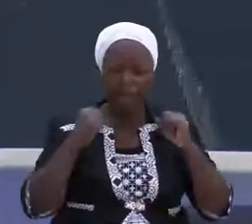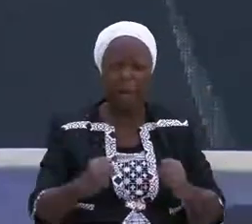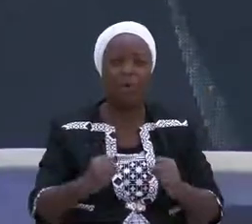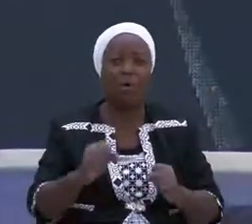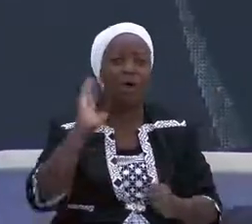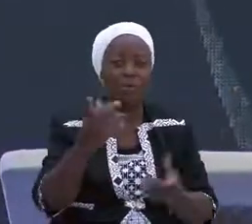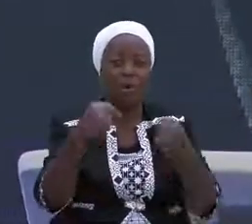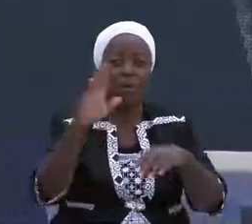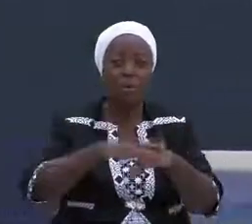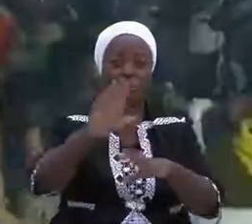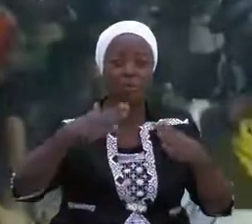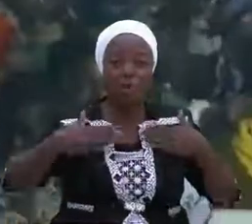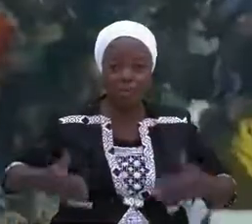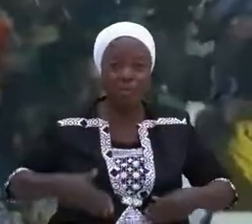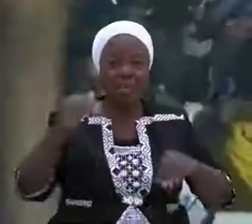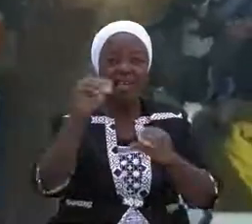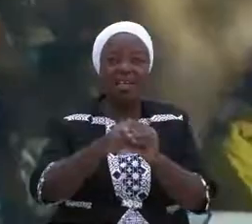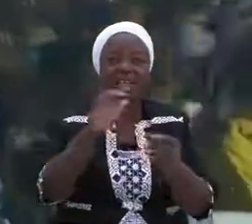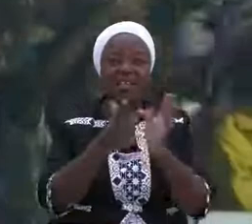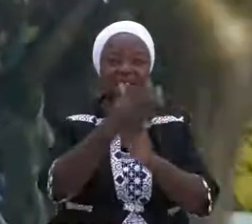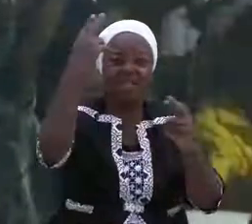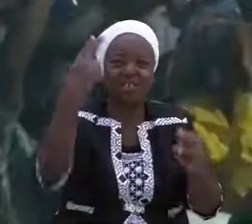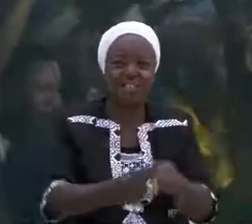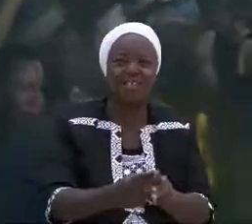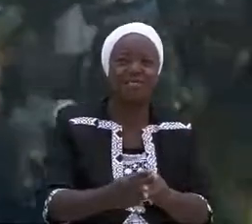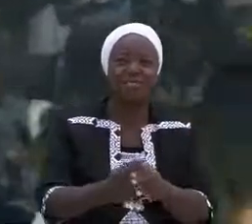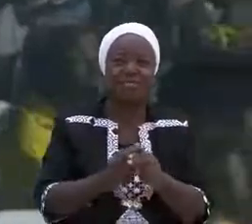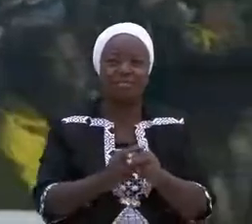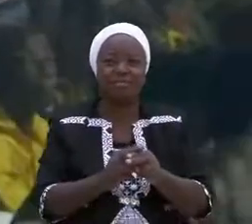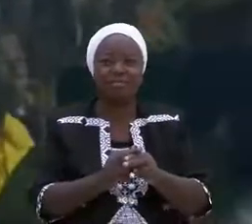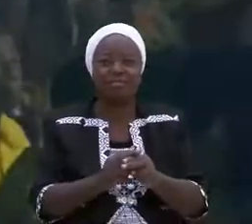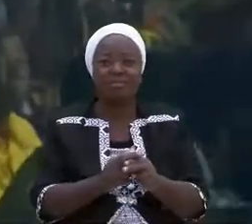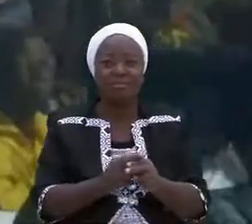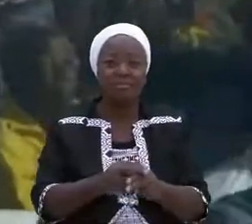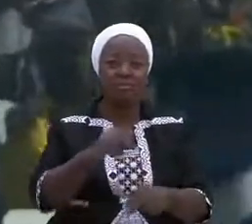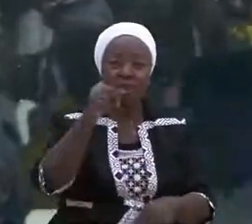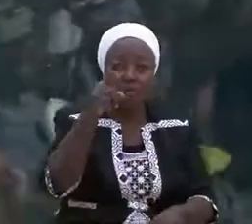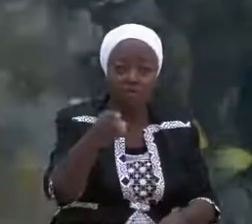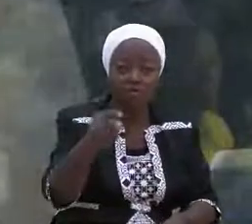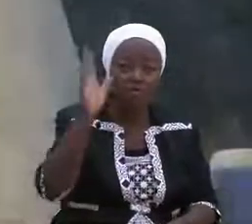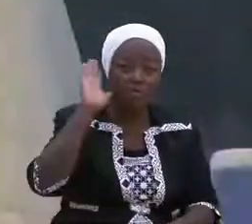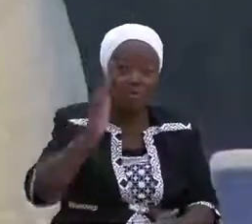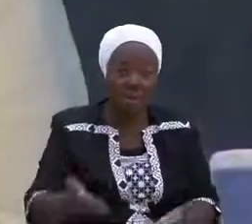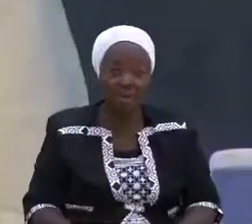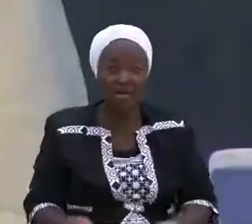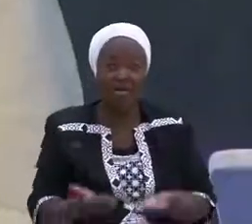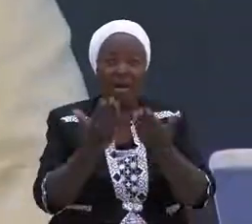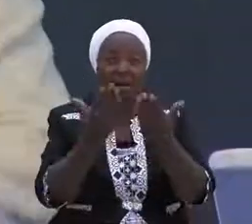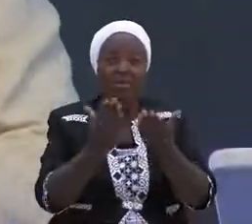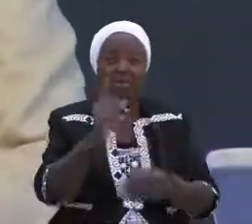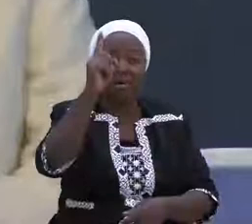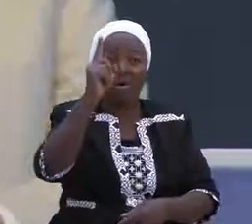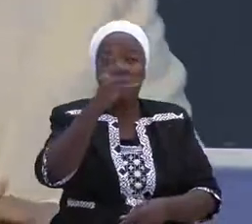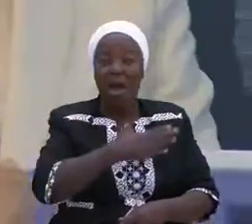venir sur ton corps au nom de Jésus. Tu vas te lever et tu vas